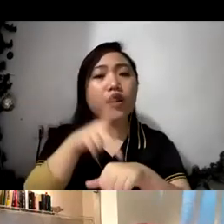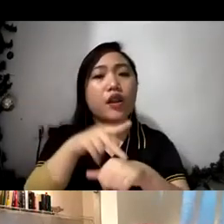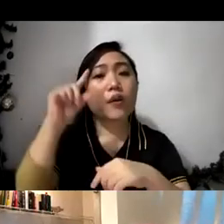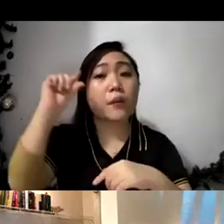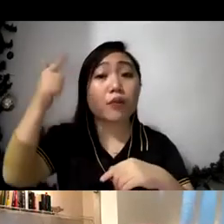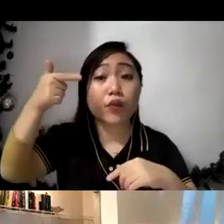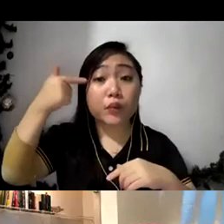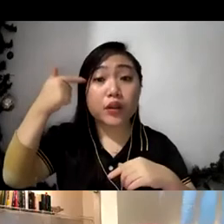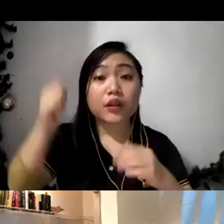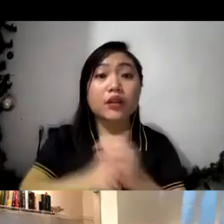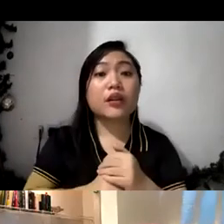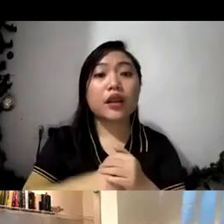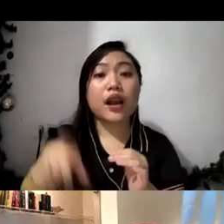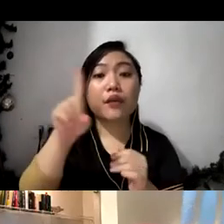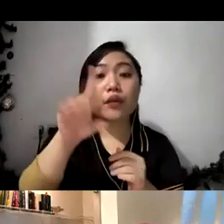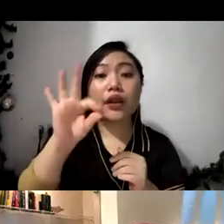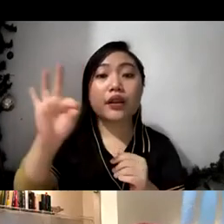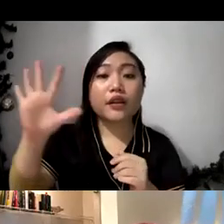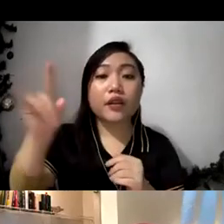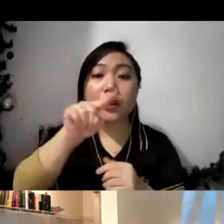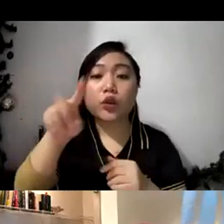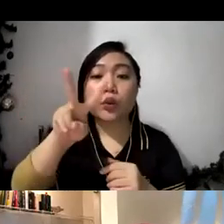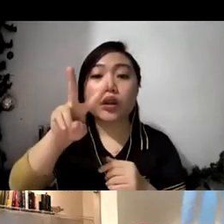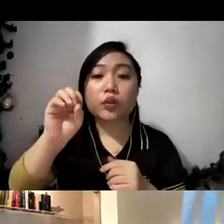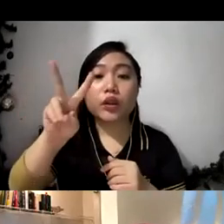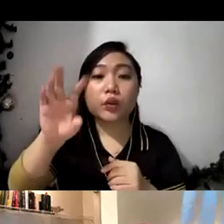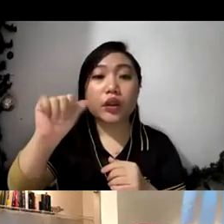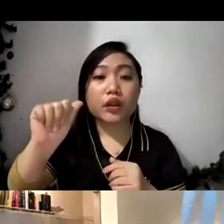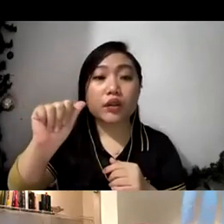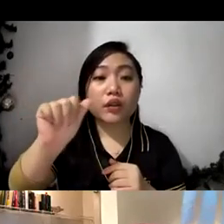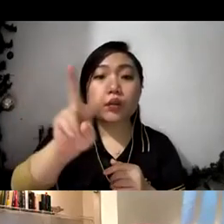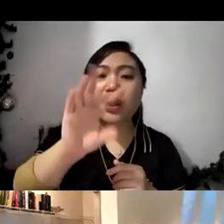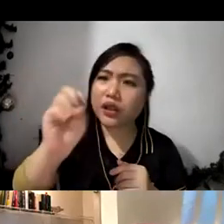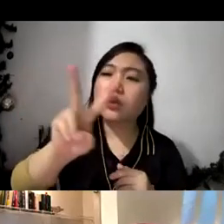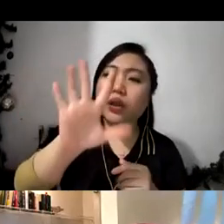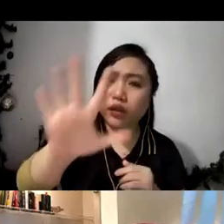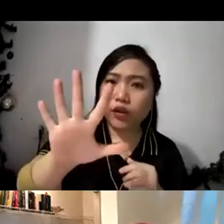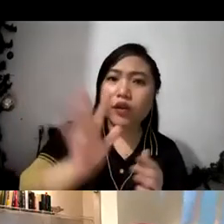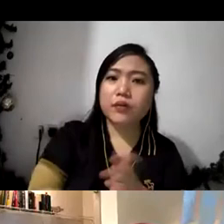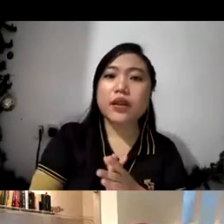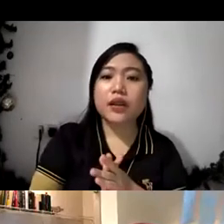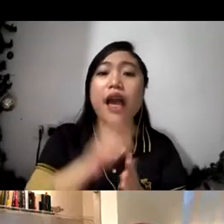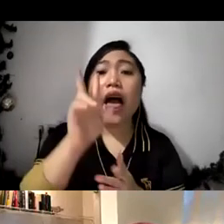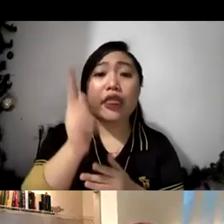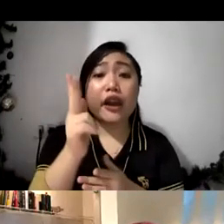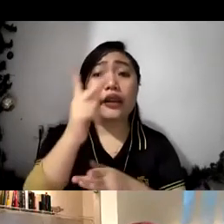crafted 1995 to 2025, 2020, so that's a 30-year,